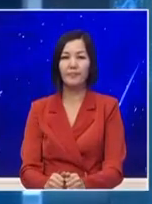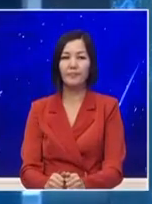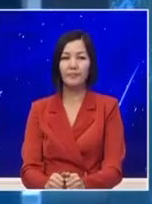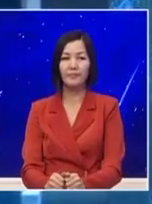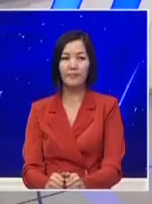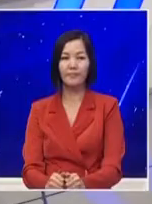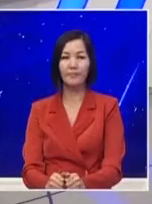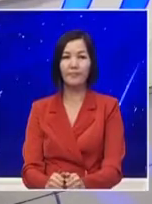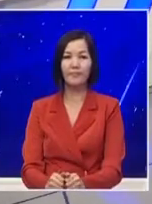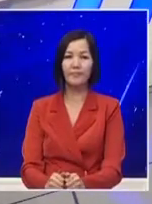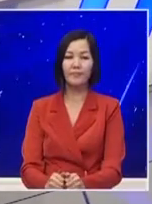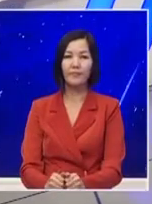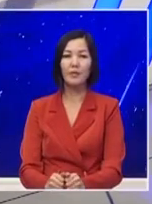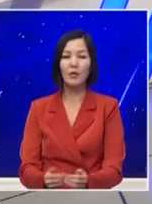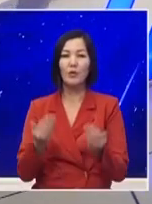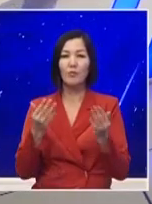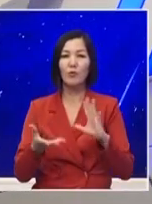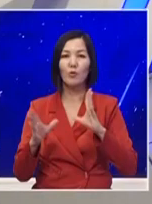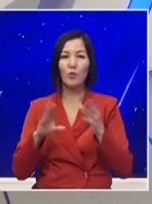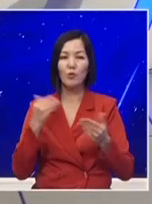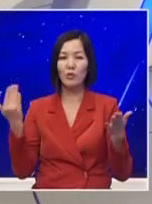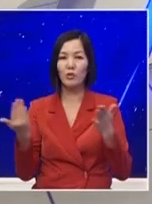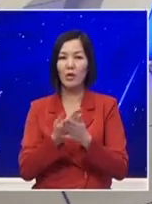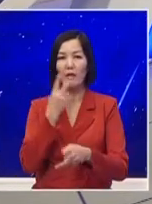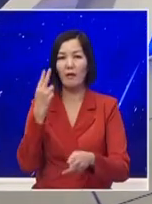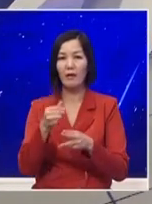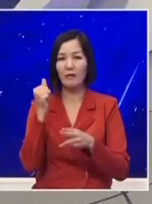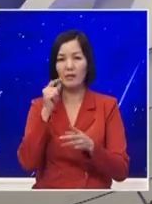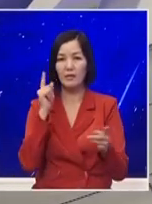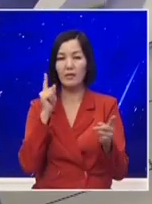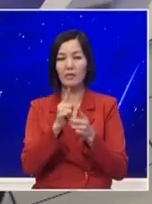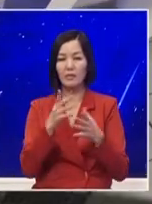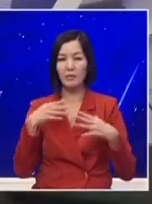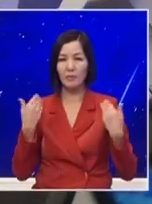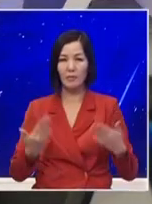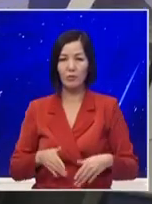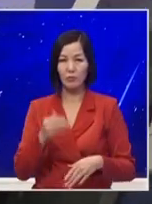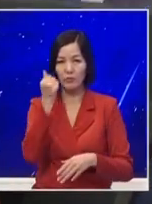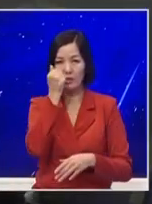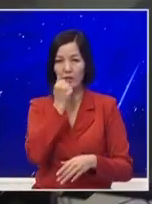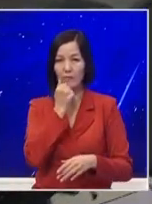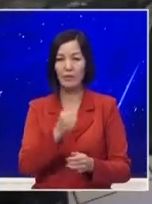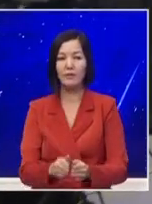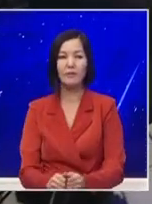телеарнасы. Қадірменді көрермен, бүгінге осы. Келер күні амандықта қауышайық.